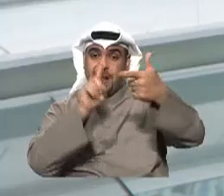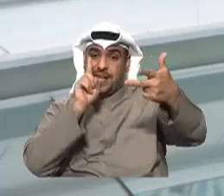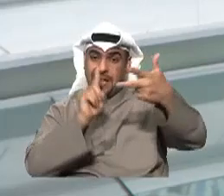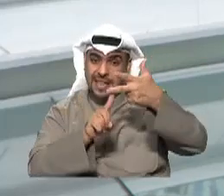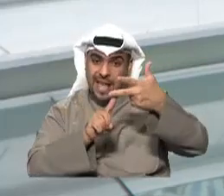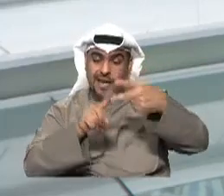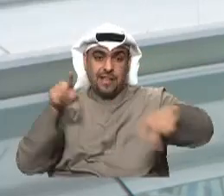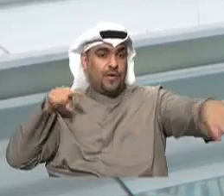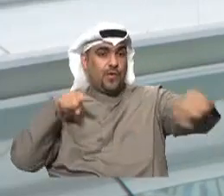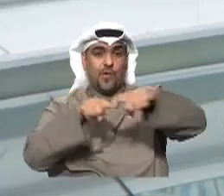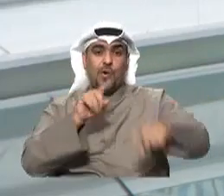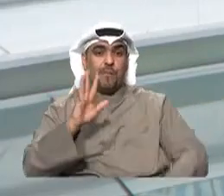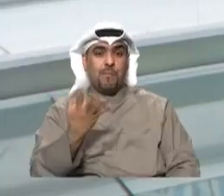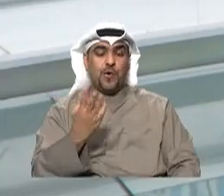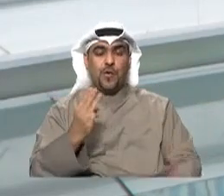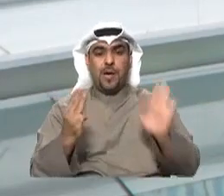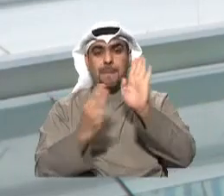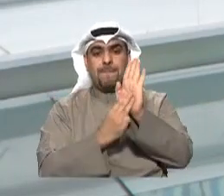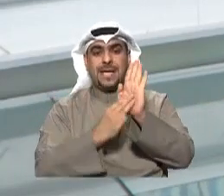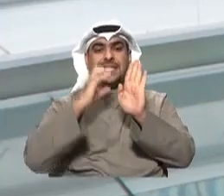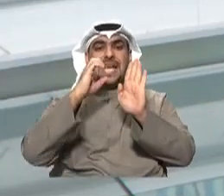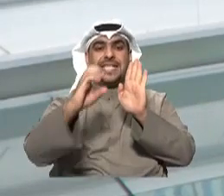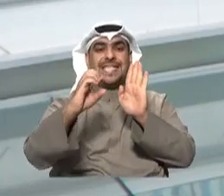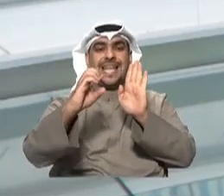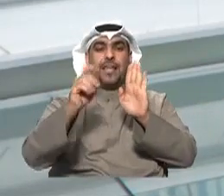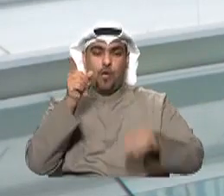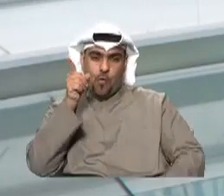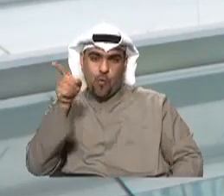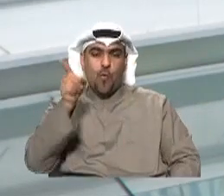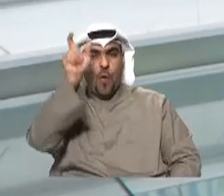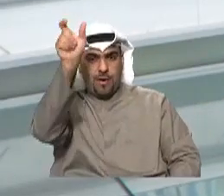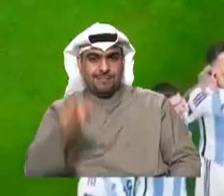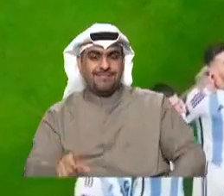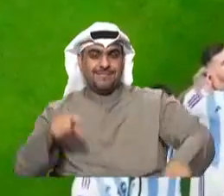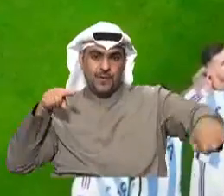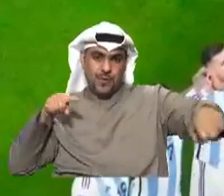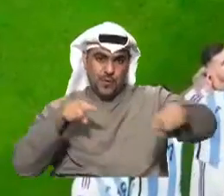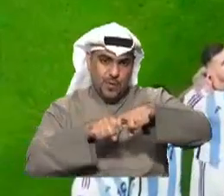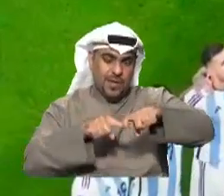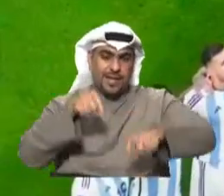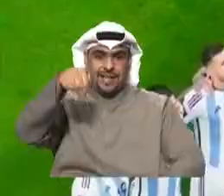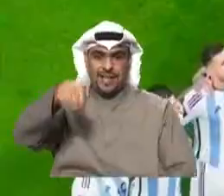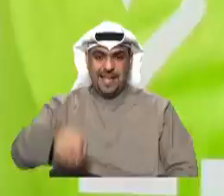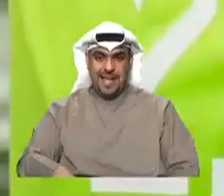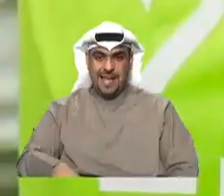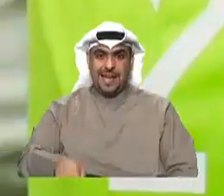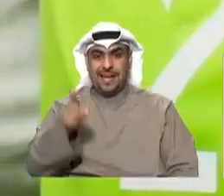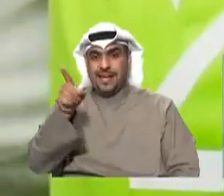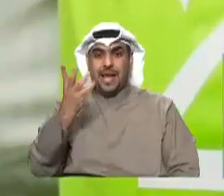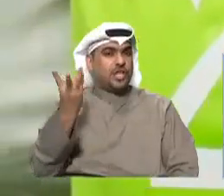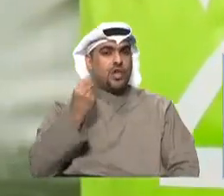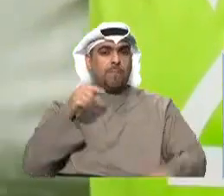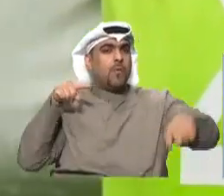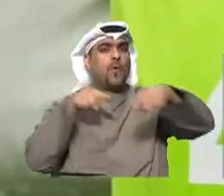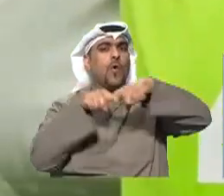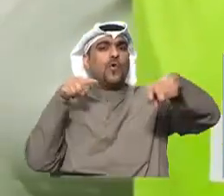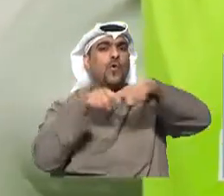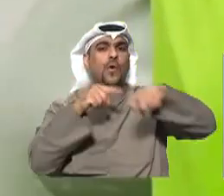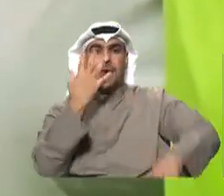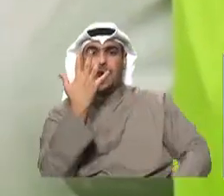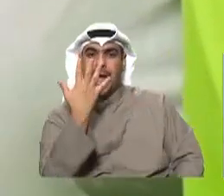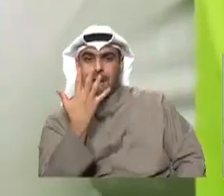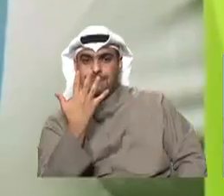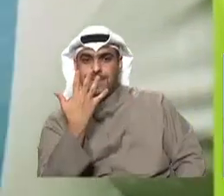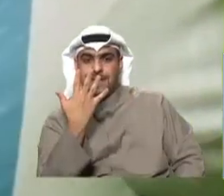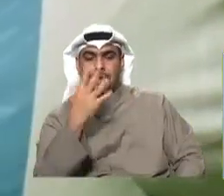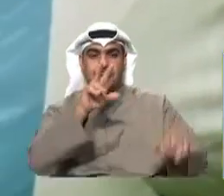سيتي خوليان ألفاريز، ورفع ميسي الرصيد الشخصي في هذه البطولة إلى 5 أهداف ليصبح هداف في البطولة، وبالتشارك